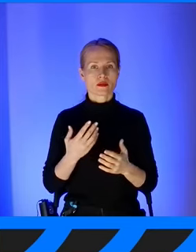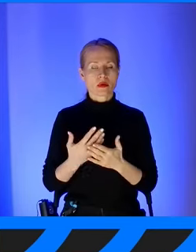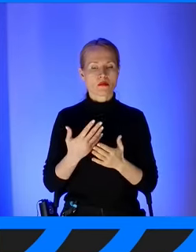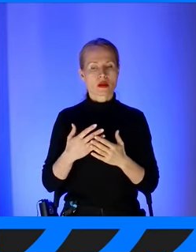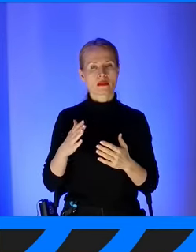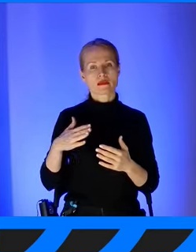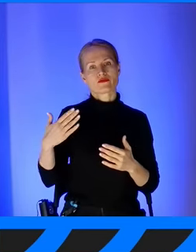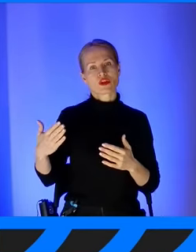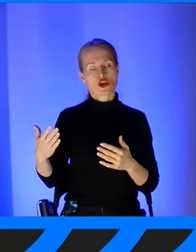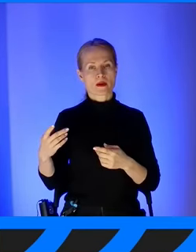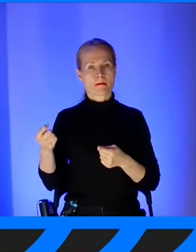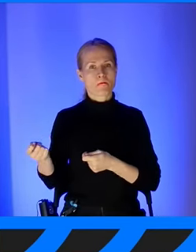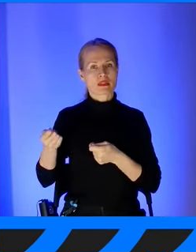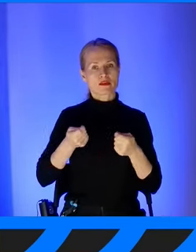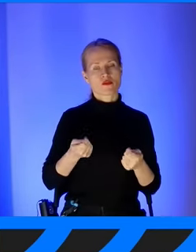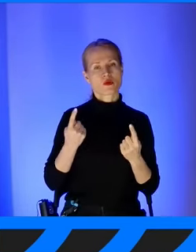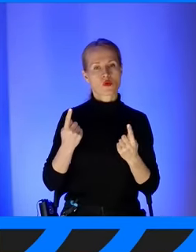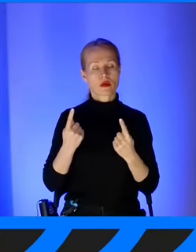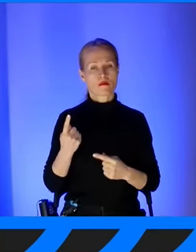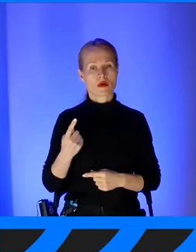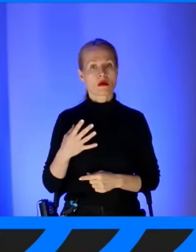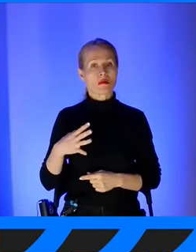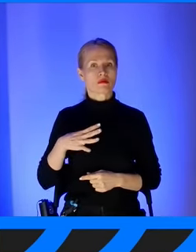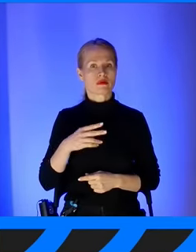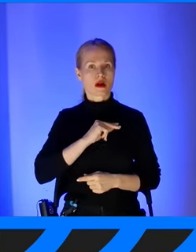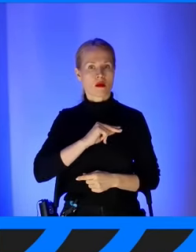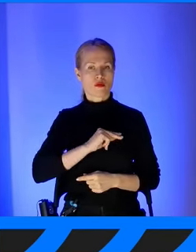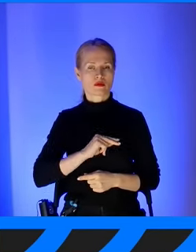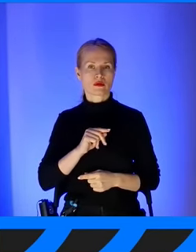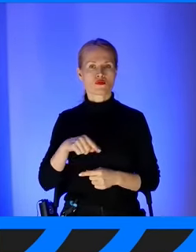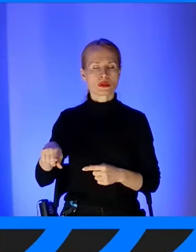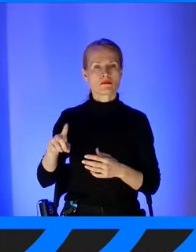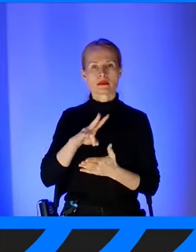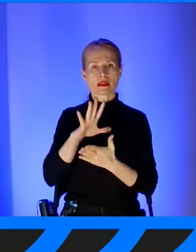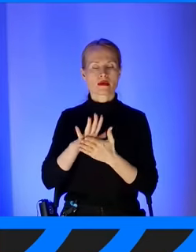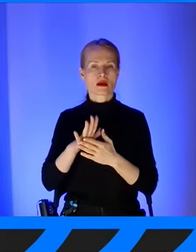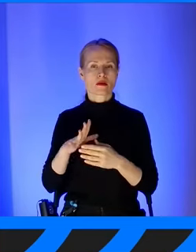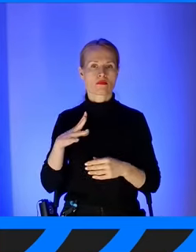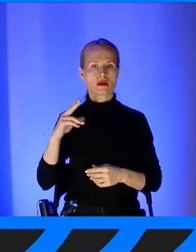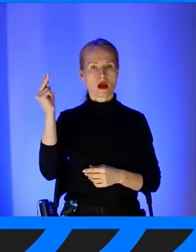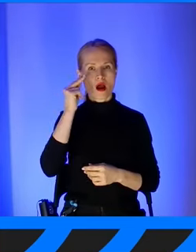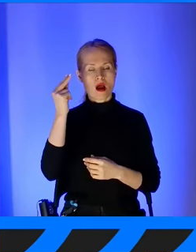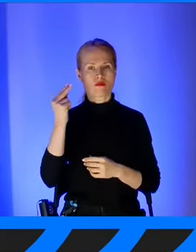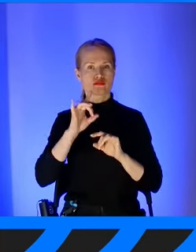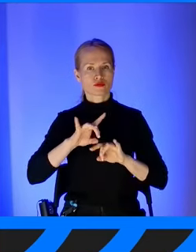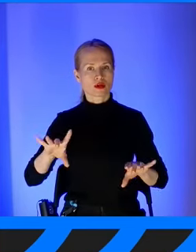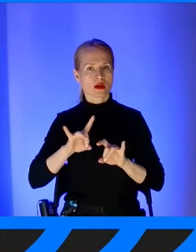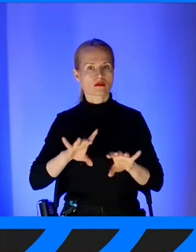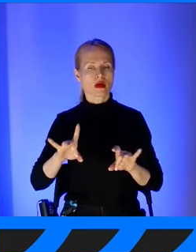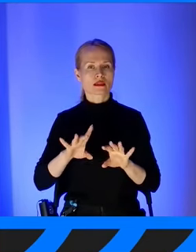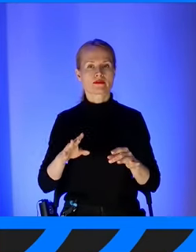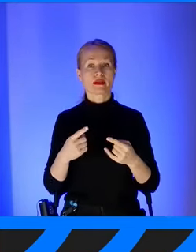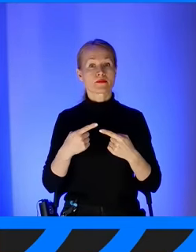крупными поставщиками облачных технологий там я работал да то есть они постоянно проводили обучение рассказывали их